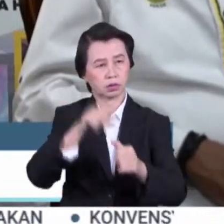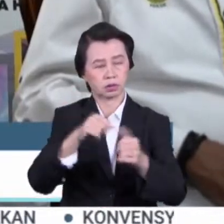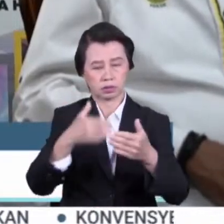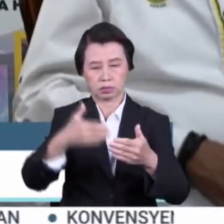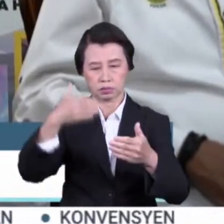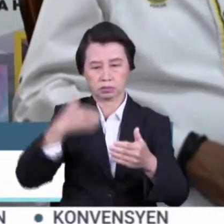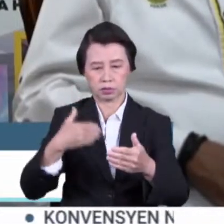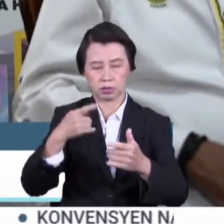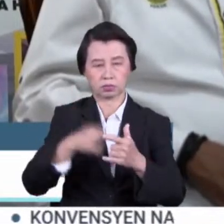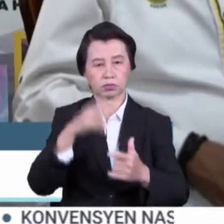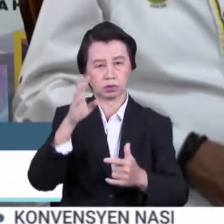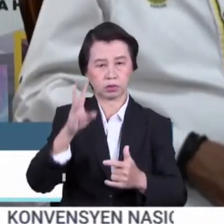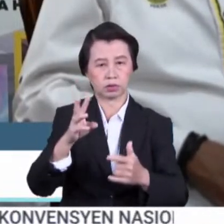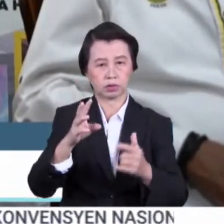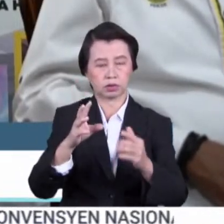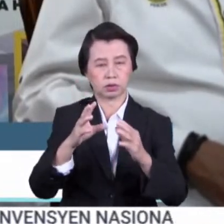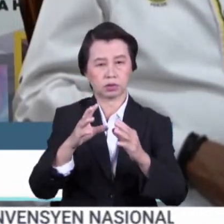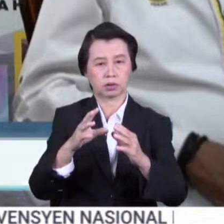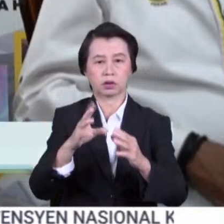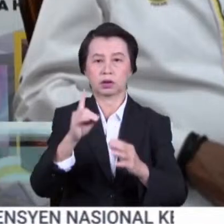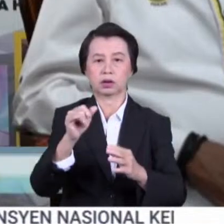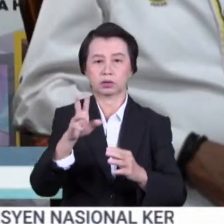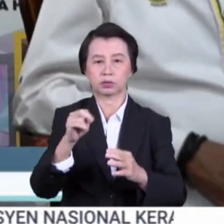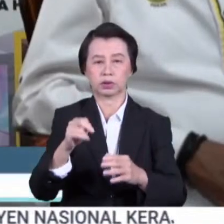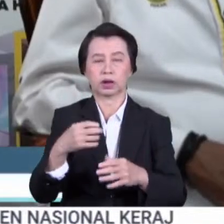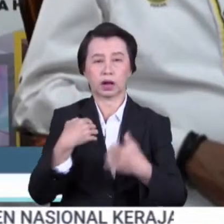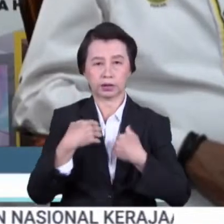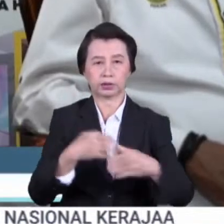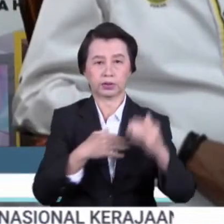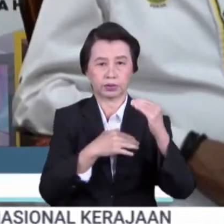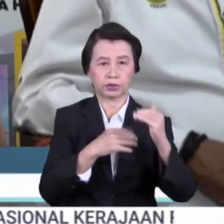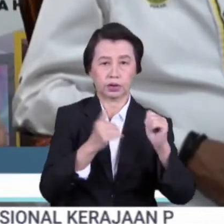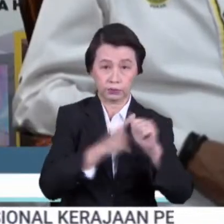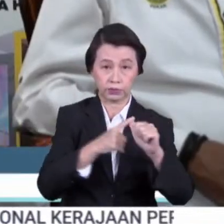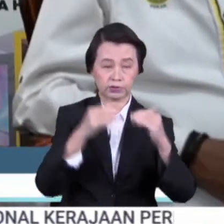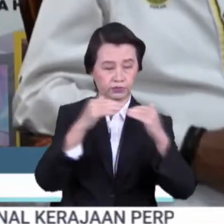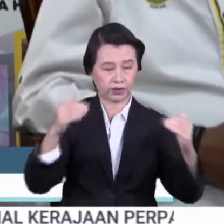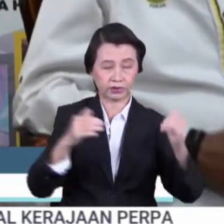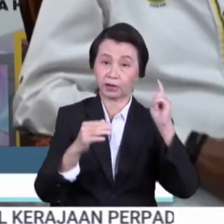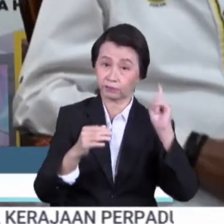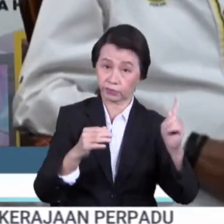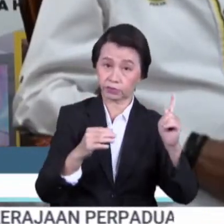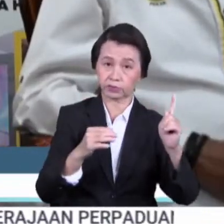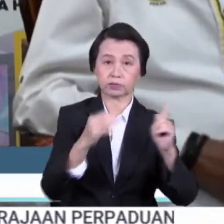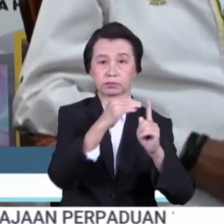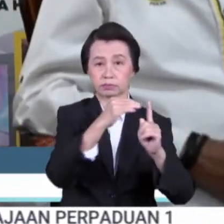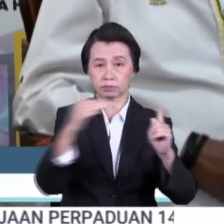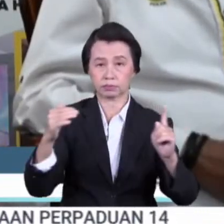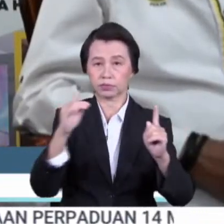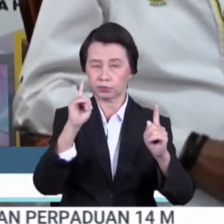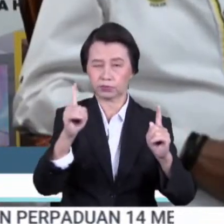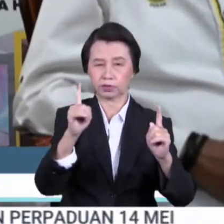Sebelum sidang dewan, mungkin fasa pertama. Fasa pertama ni ialah